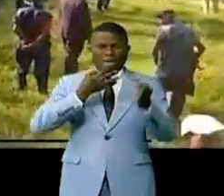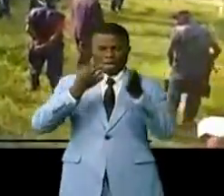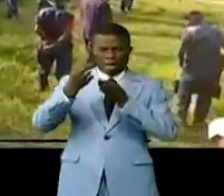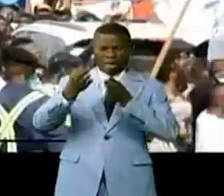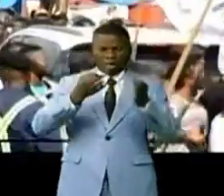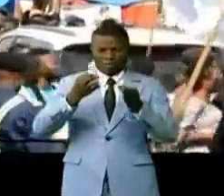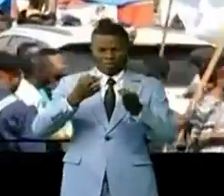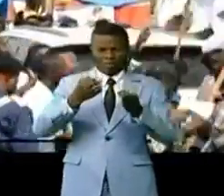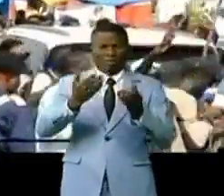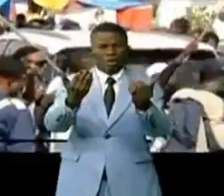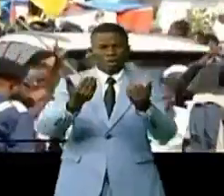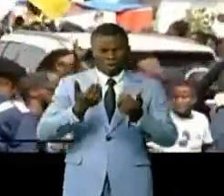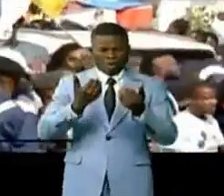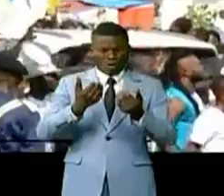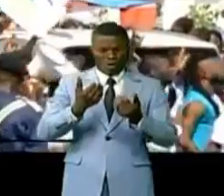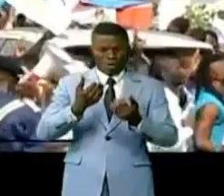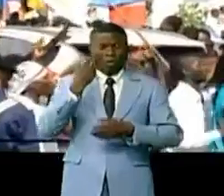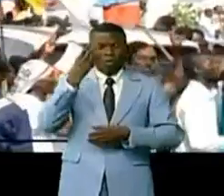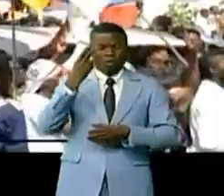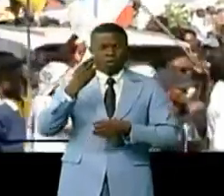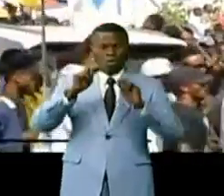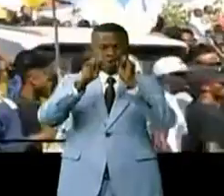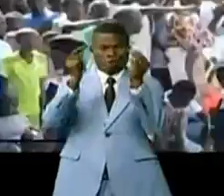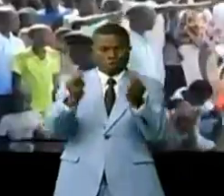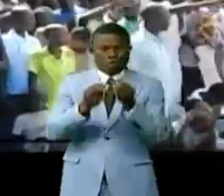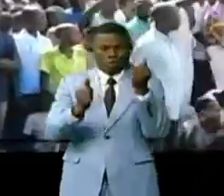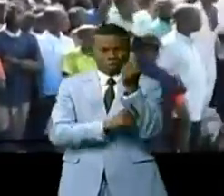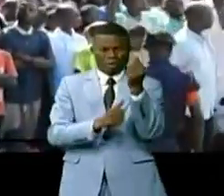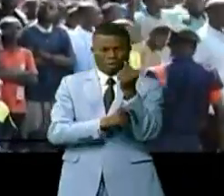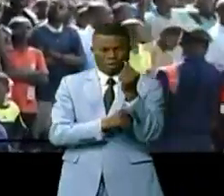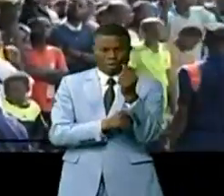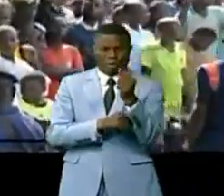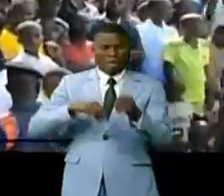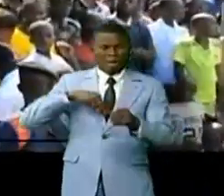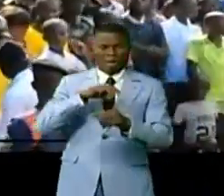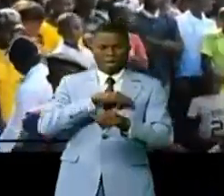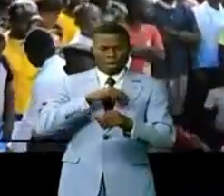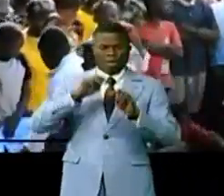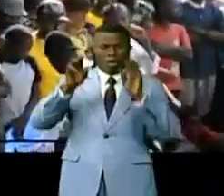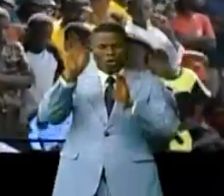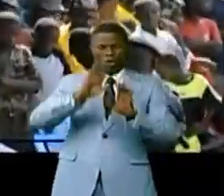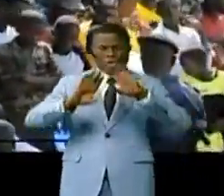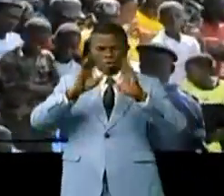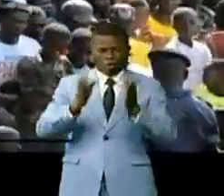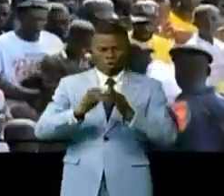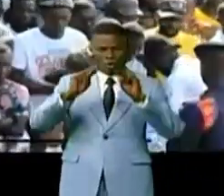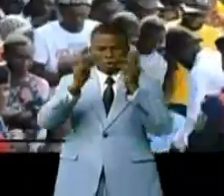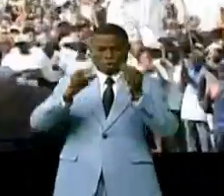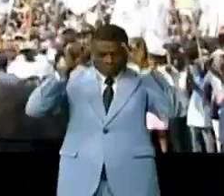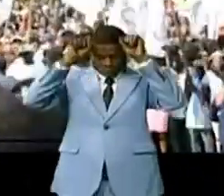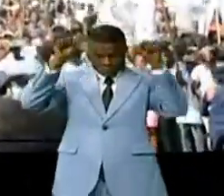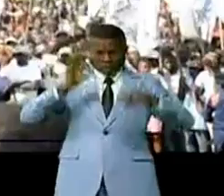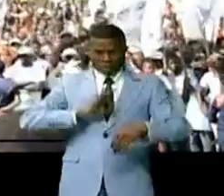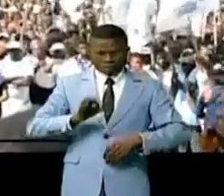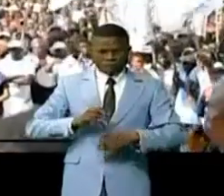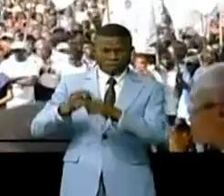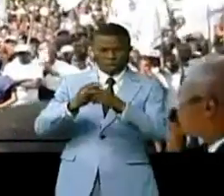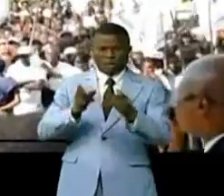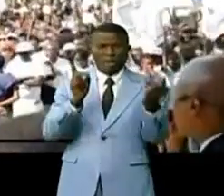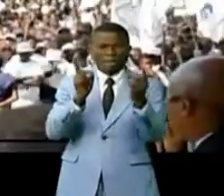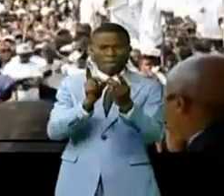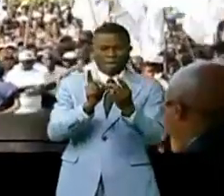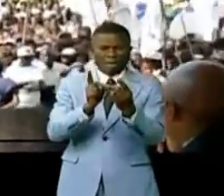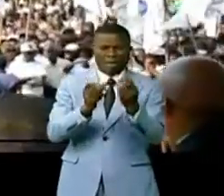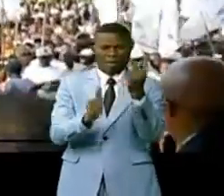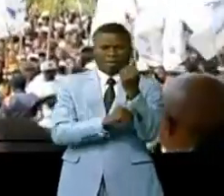par une volonté de voir cette combattante de l'UDPS, membre du corps de l'élite scientifique du parti présidentiel, superviser la rencontre que